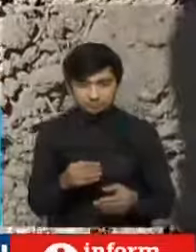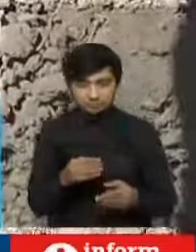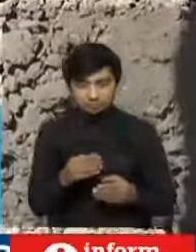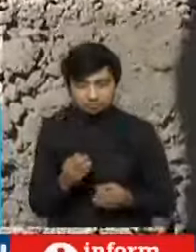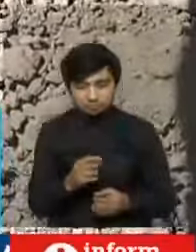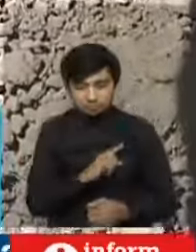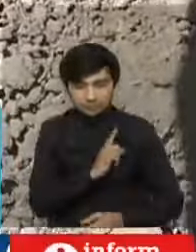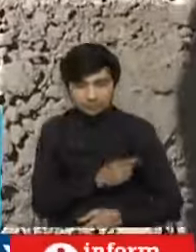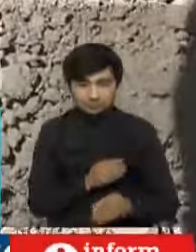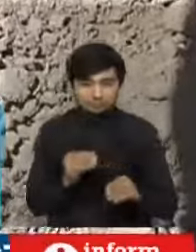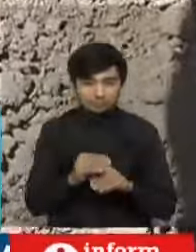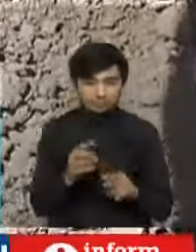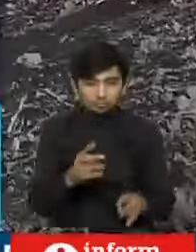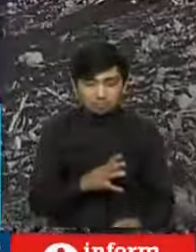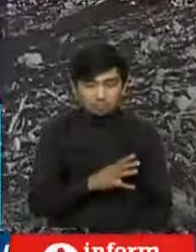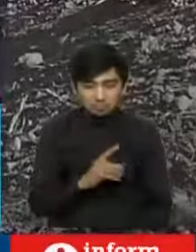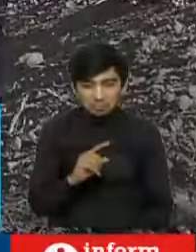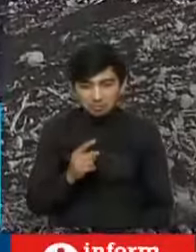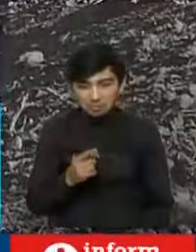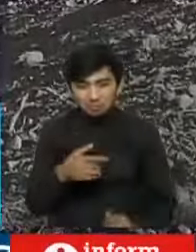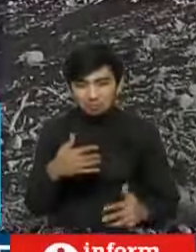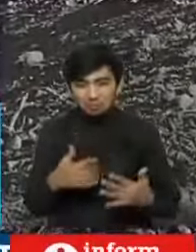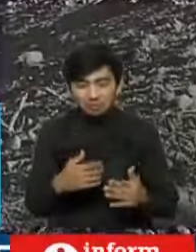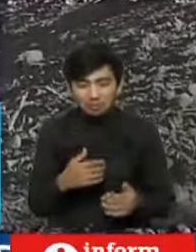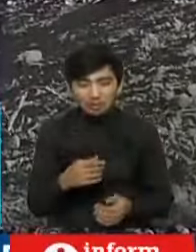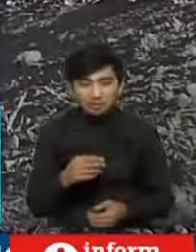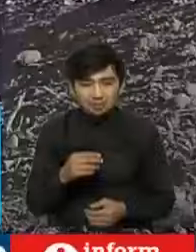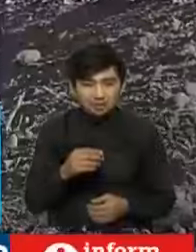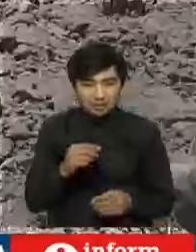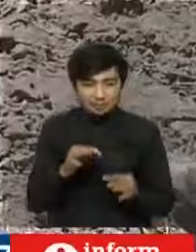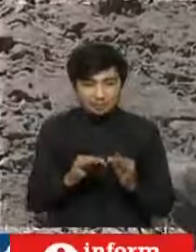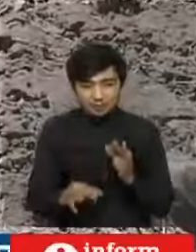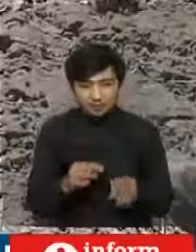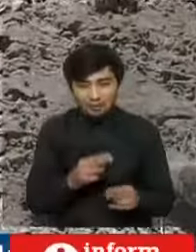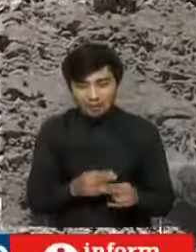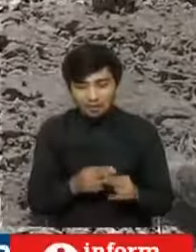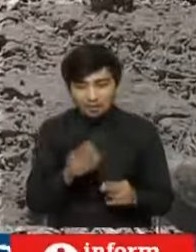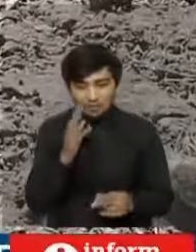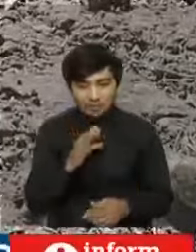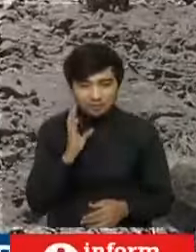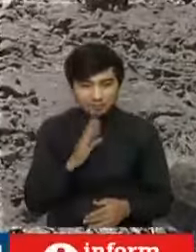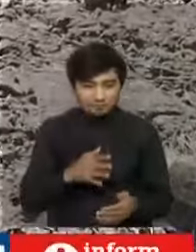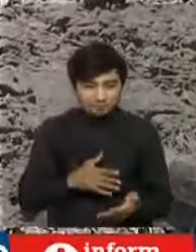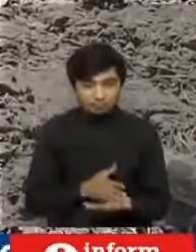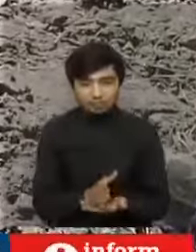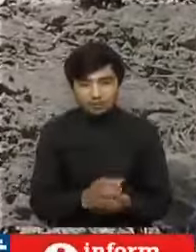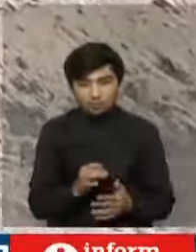Еще свежи воспоминания, как на своем пути вода может корежить металл и сворачивать горы.